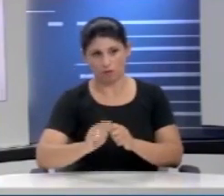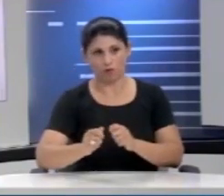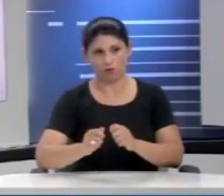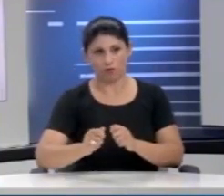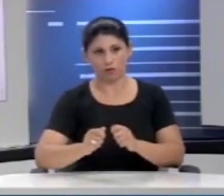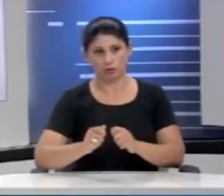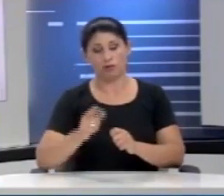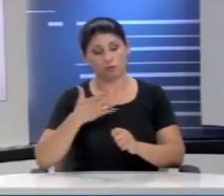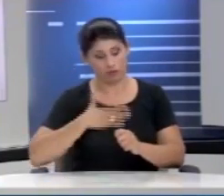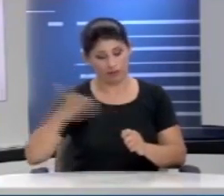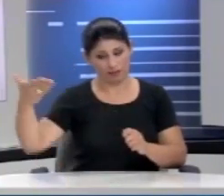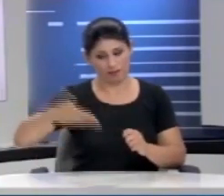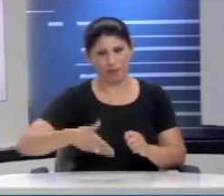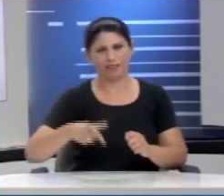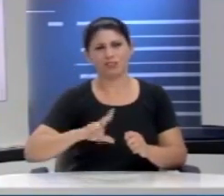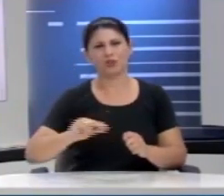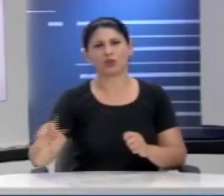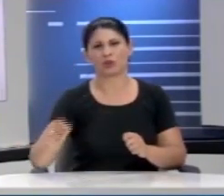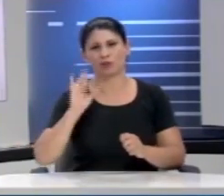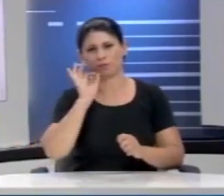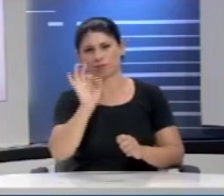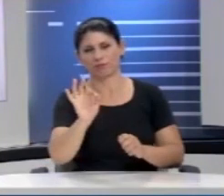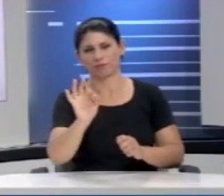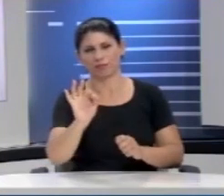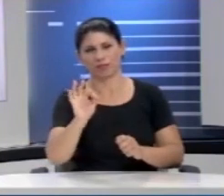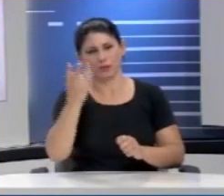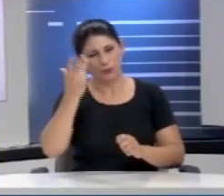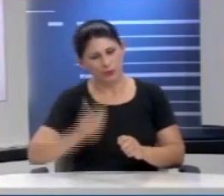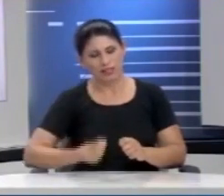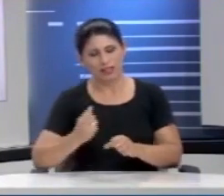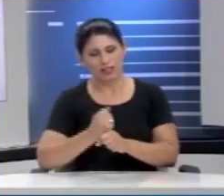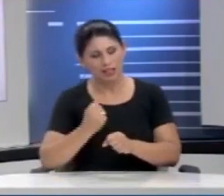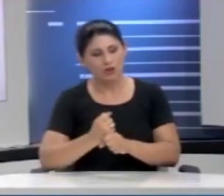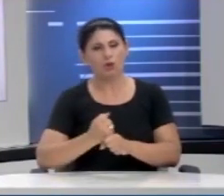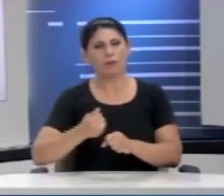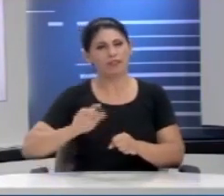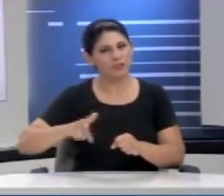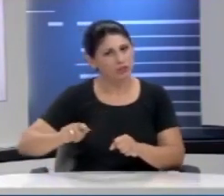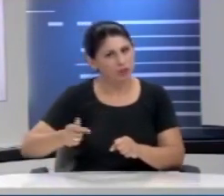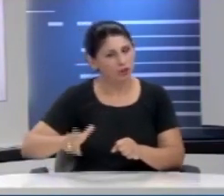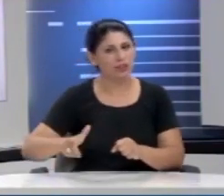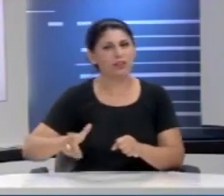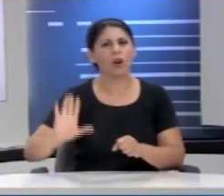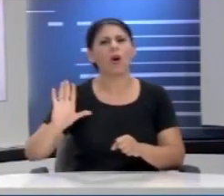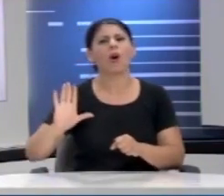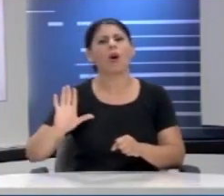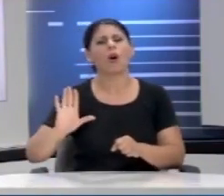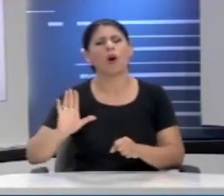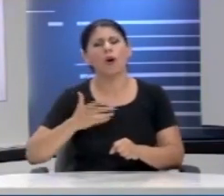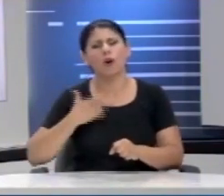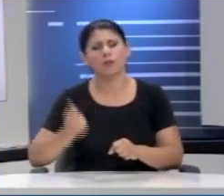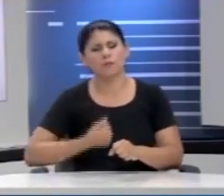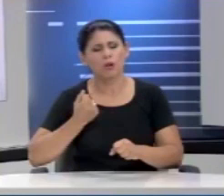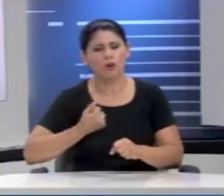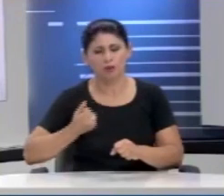που επιδιώκεται να φέρετε έχουν το ίδιο πρόσημο. Να συνηθίσουν οι εργαζόμενοι, λαϊκά στρώματα, αγώγιστα να ακουμπάνε τα χρήματά